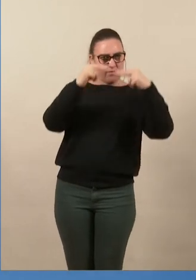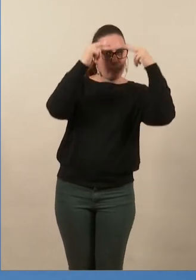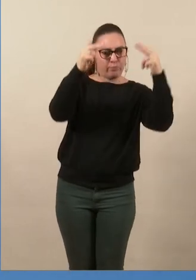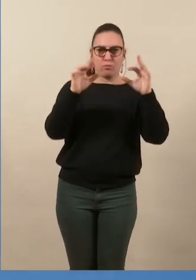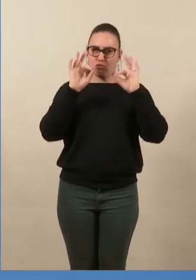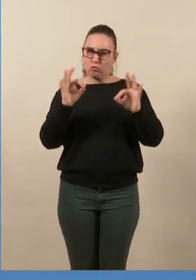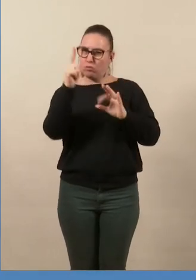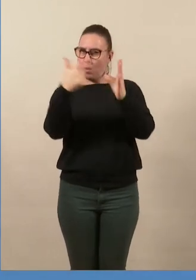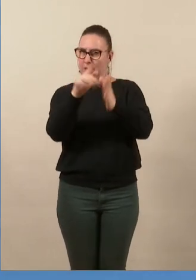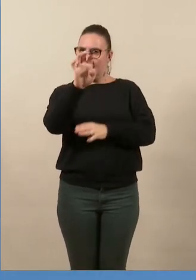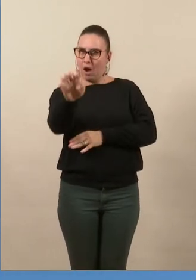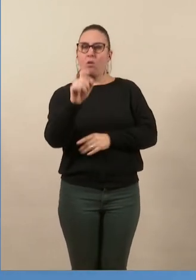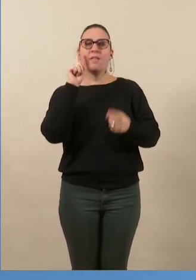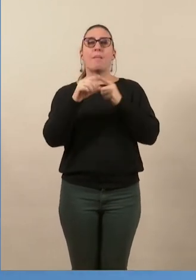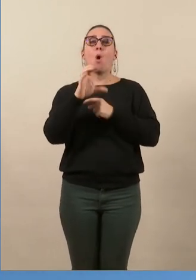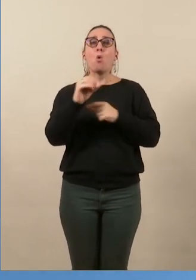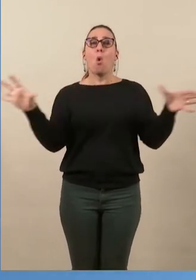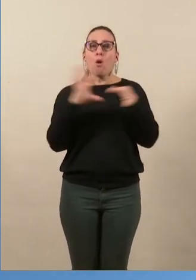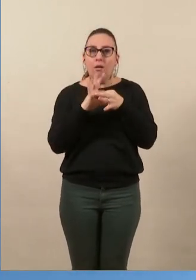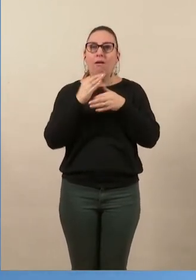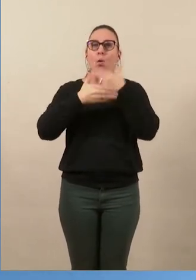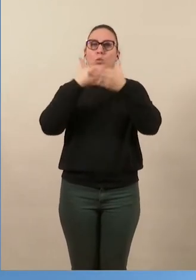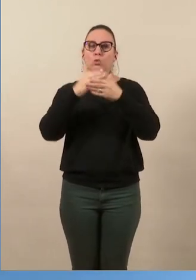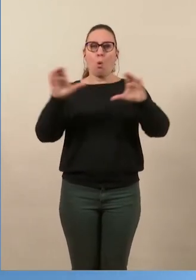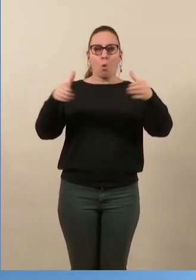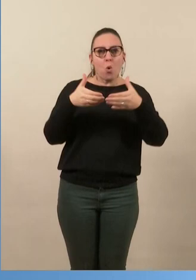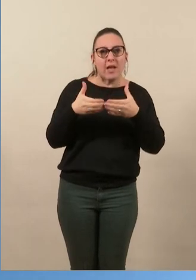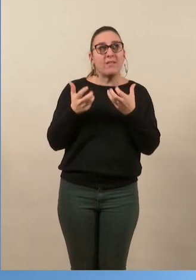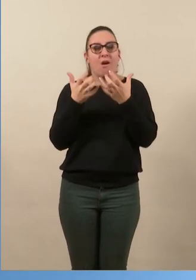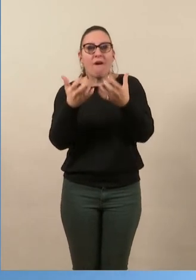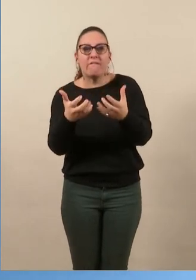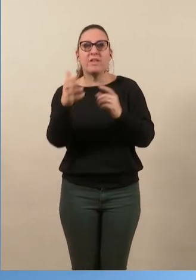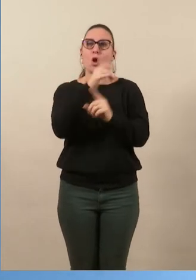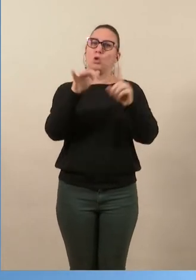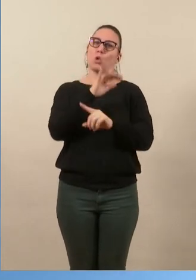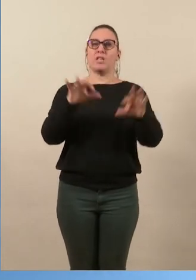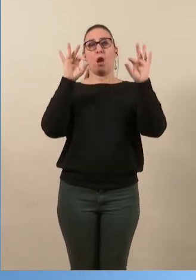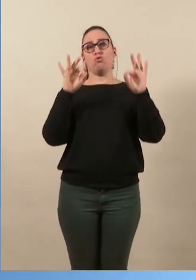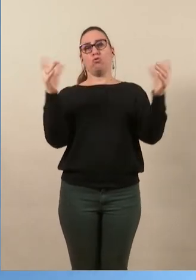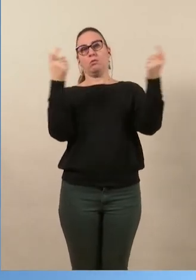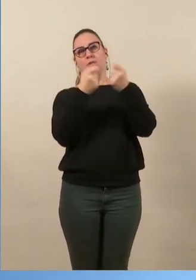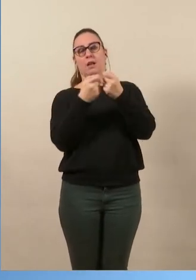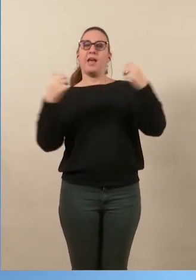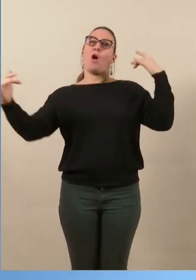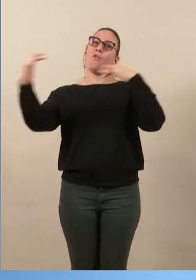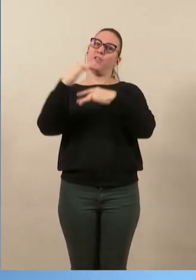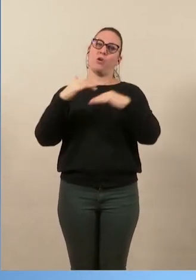2040 pour la coconstruction d'un futur collectif et désirable socialement juste et